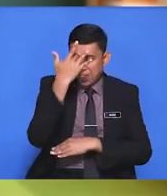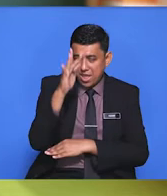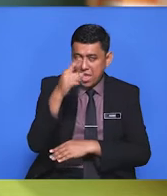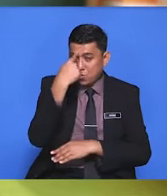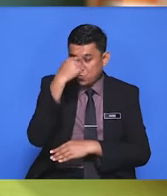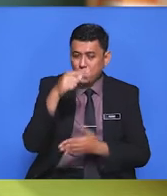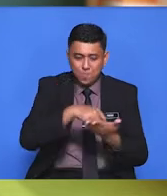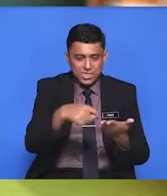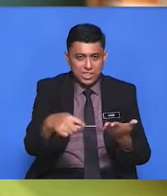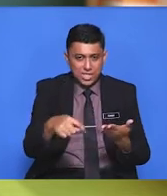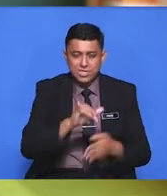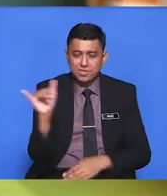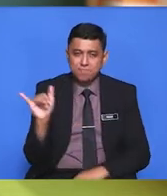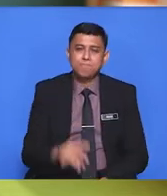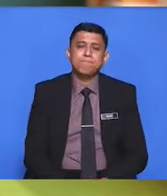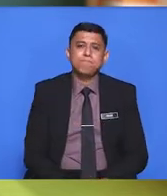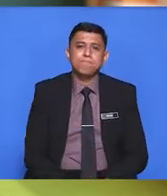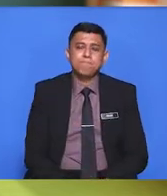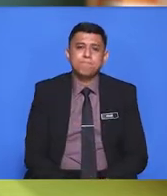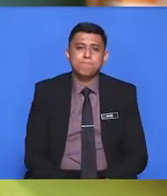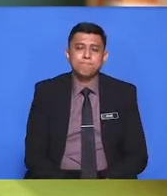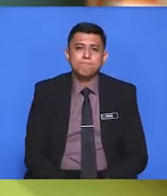untuk mencatatnya.